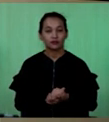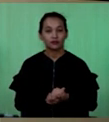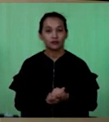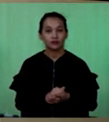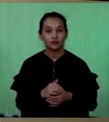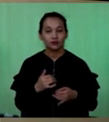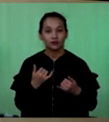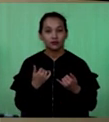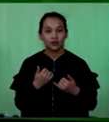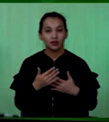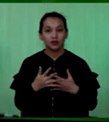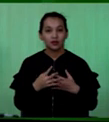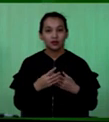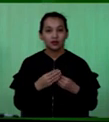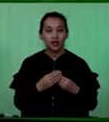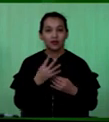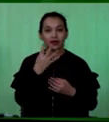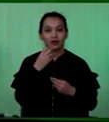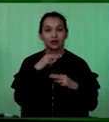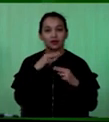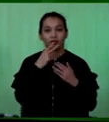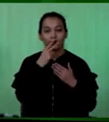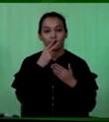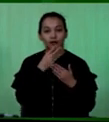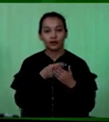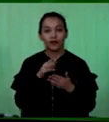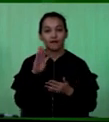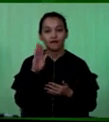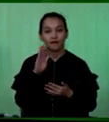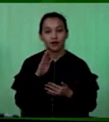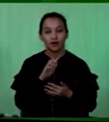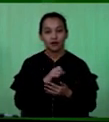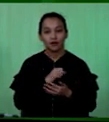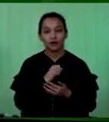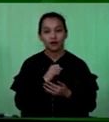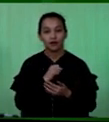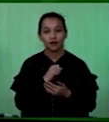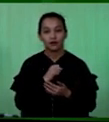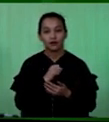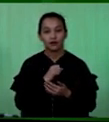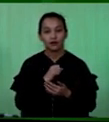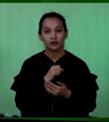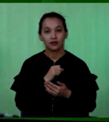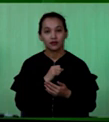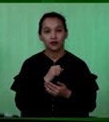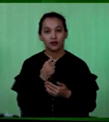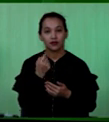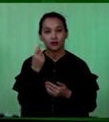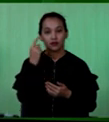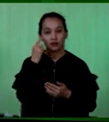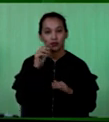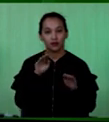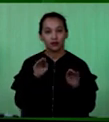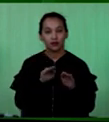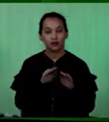Ana endi sizlar bilan quyidagi rasmga qarasak va ularni bir oz o'ylab